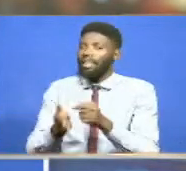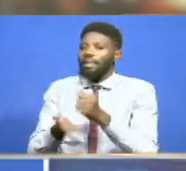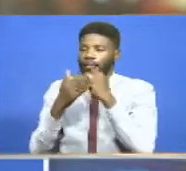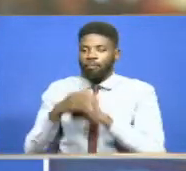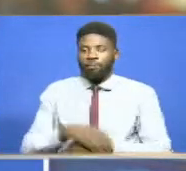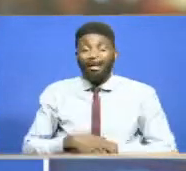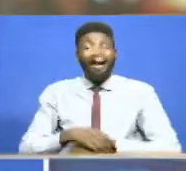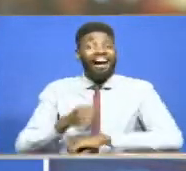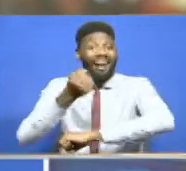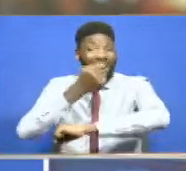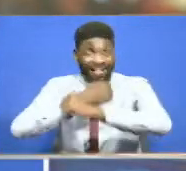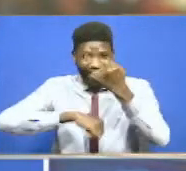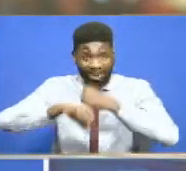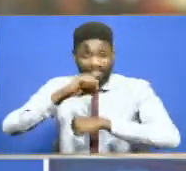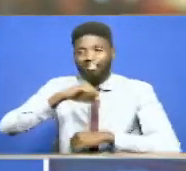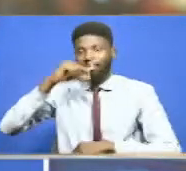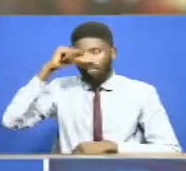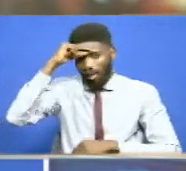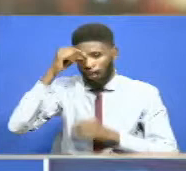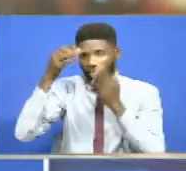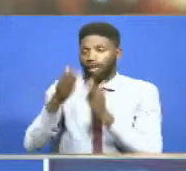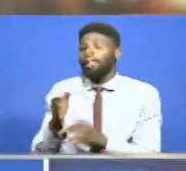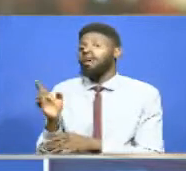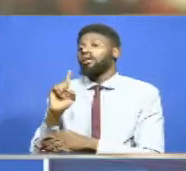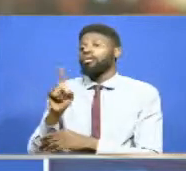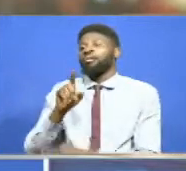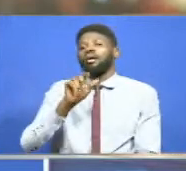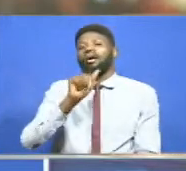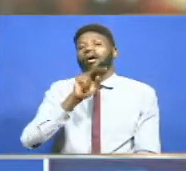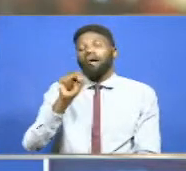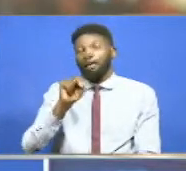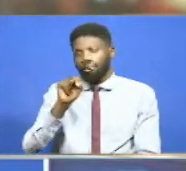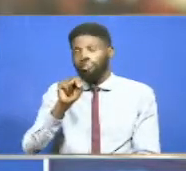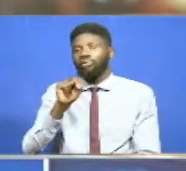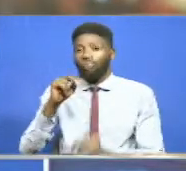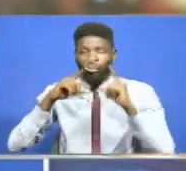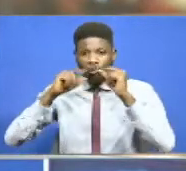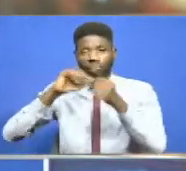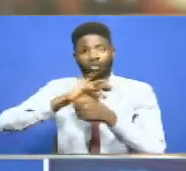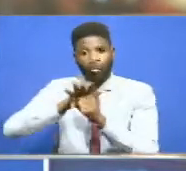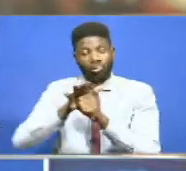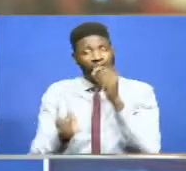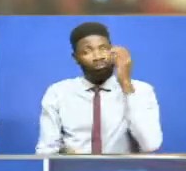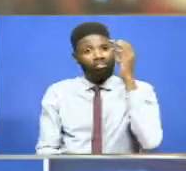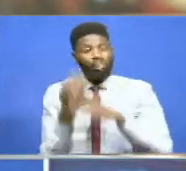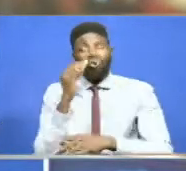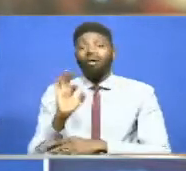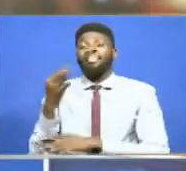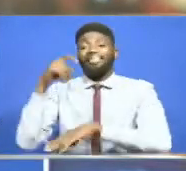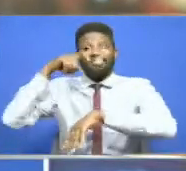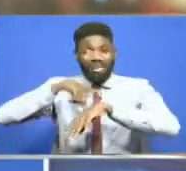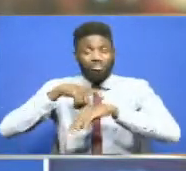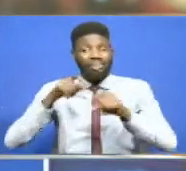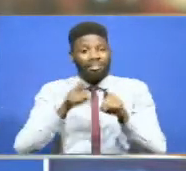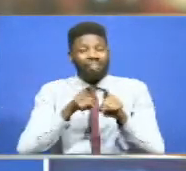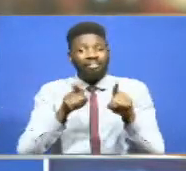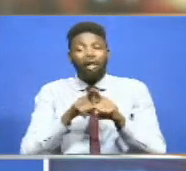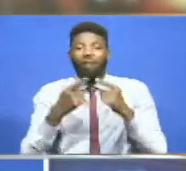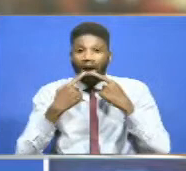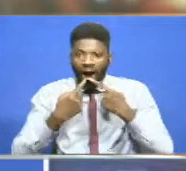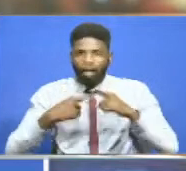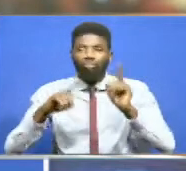Nairobi Ann Kananu Mwenda amesema wimbi la tatu la ugonjwa huo lililopelekea kutekelezwa kwa masharti ya kuzuia kuenea kwa ugonjwa